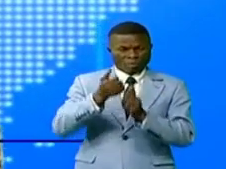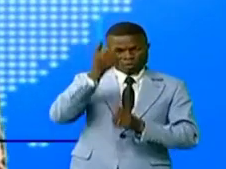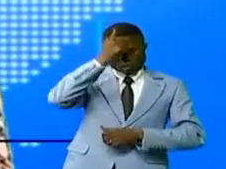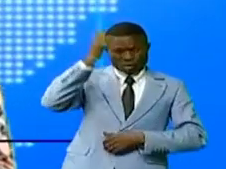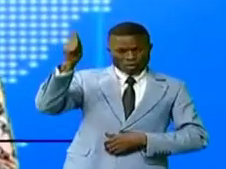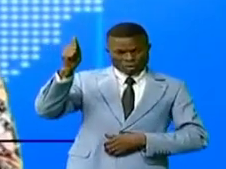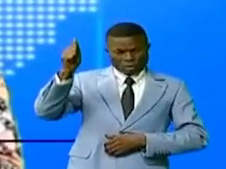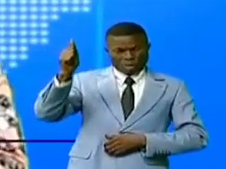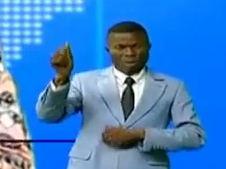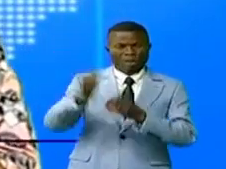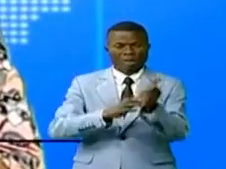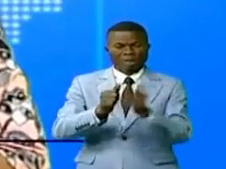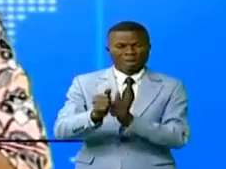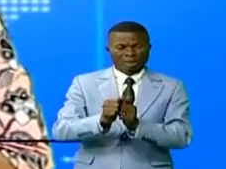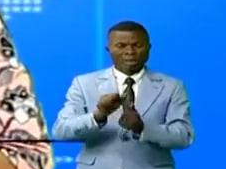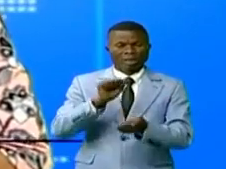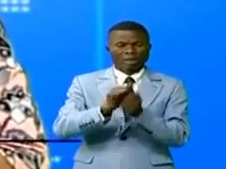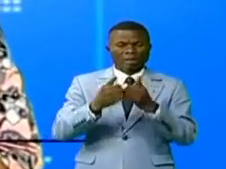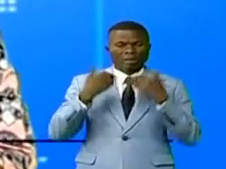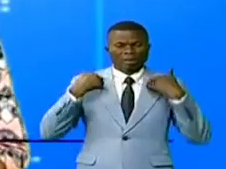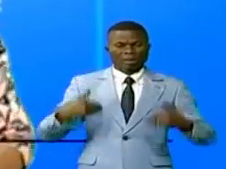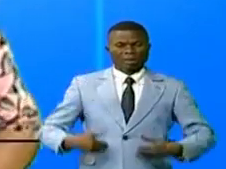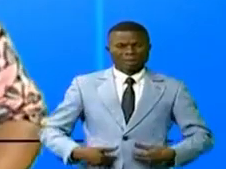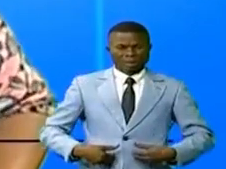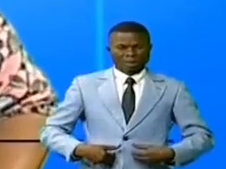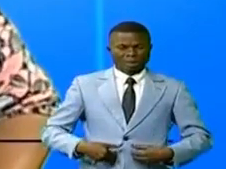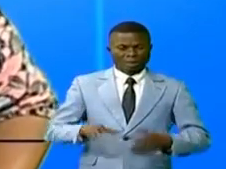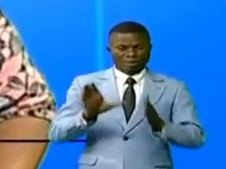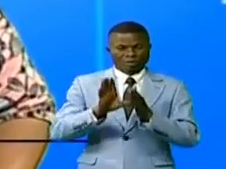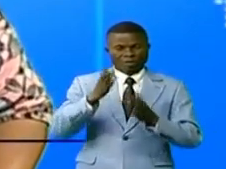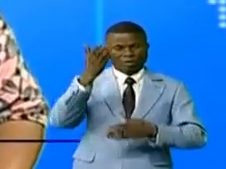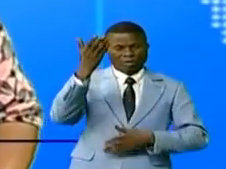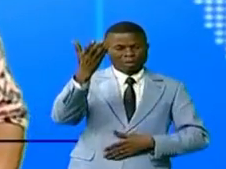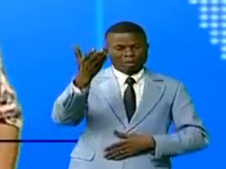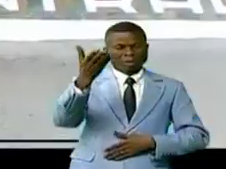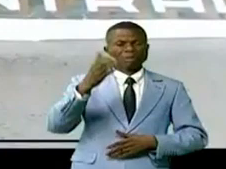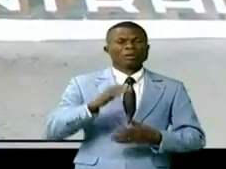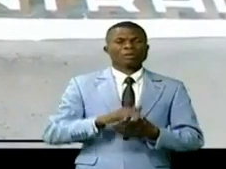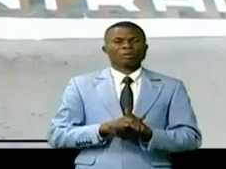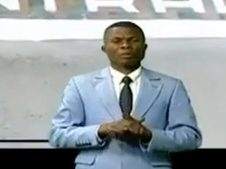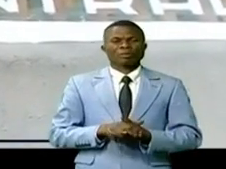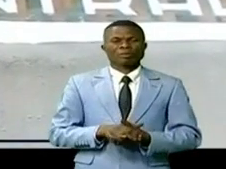qui paralyse le secteur de la santé. Jean-Pierre Ndolo-Demazon.